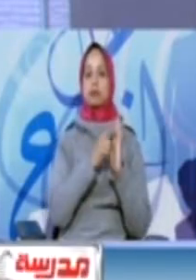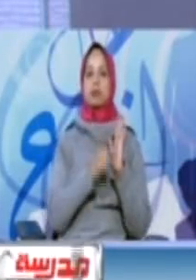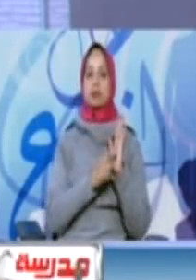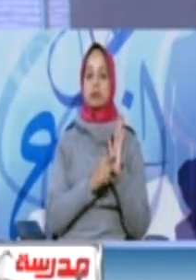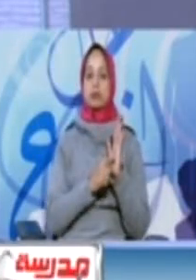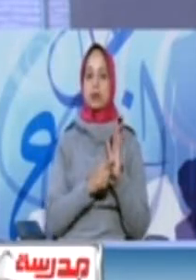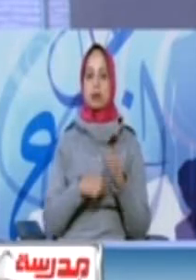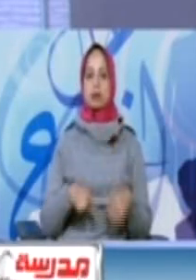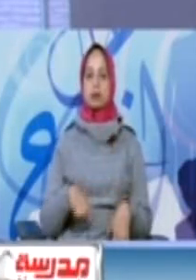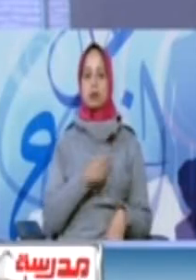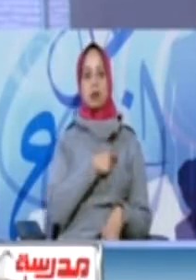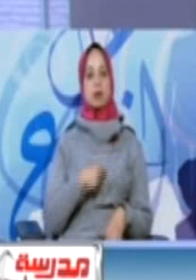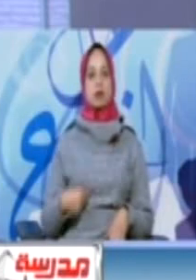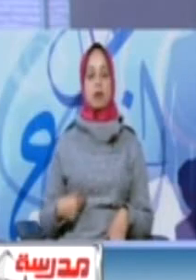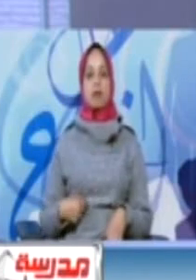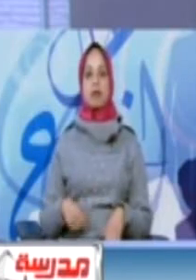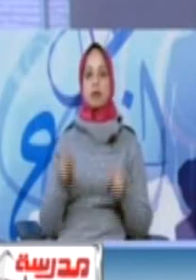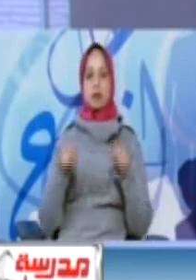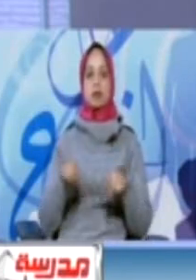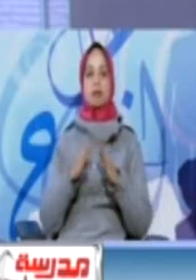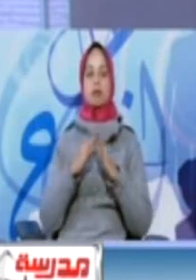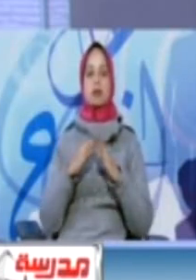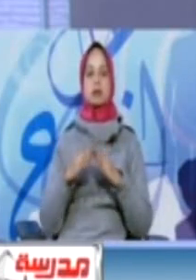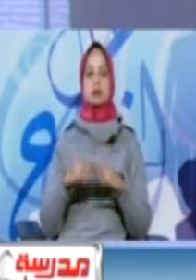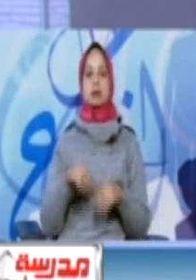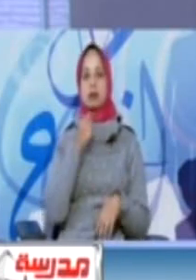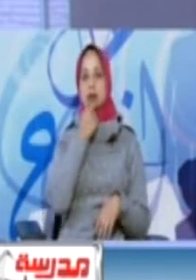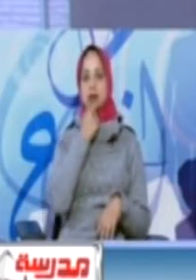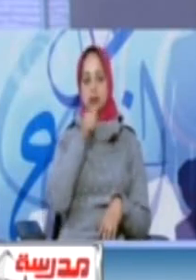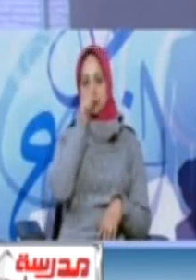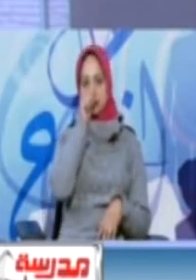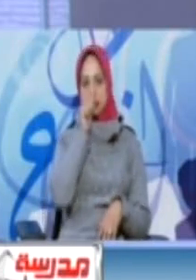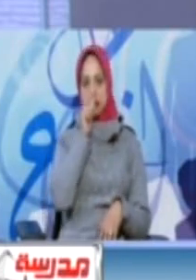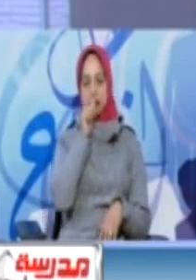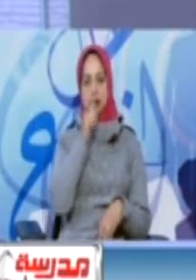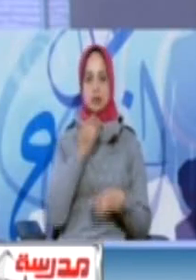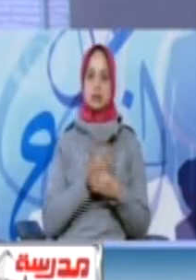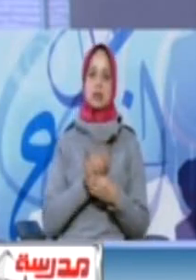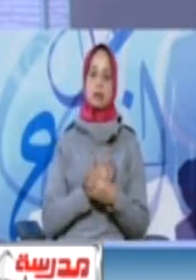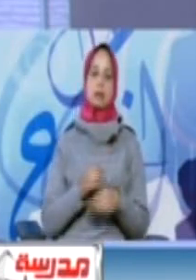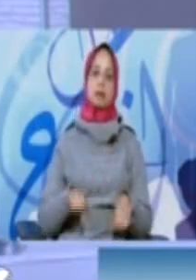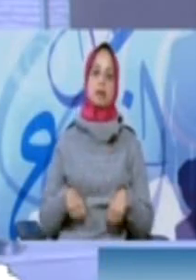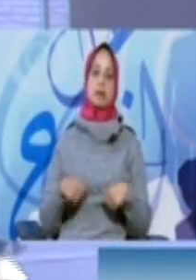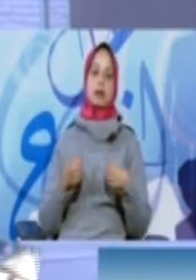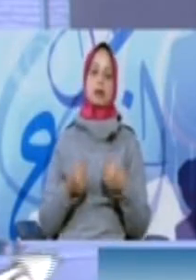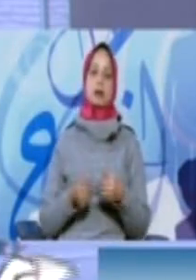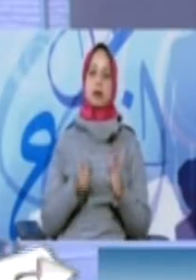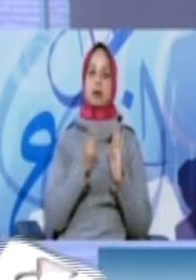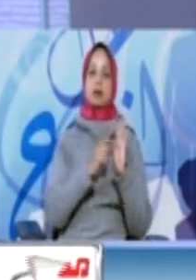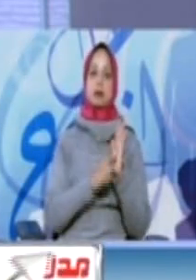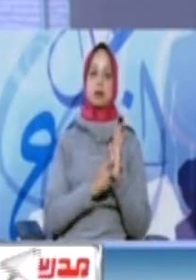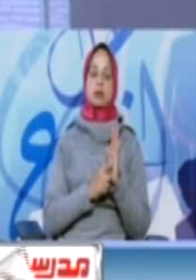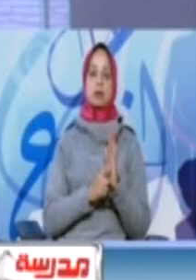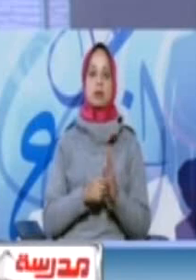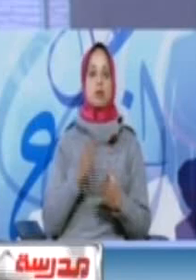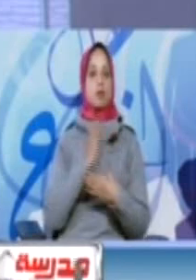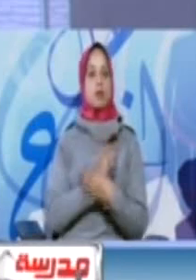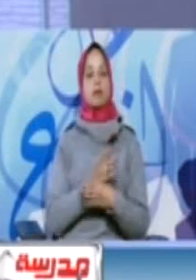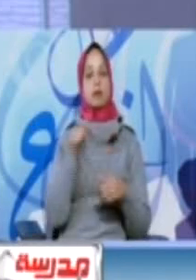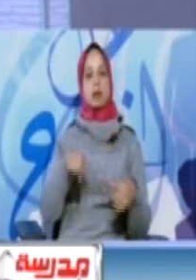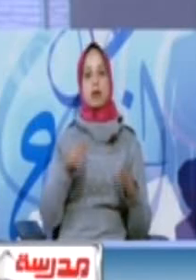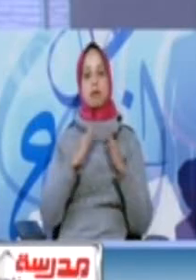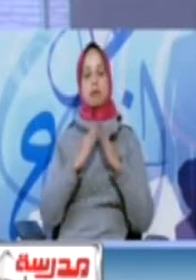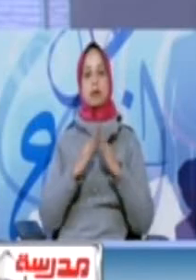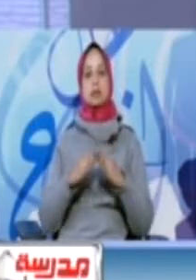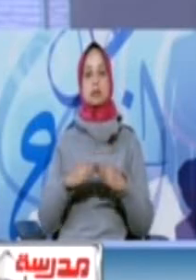النيابيه. طب ما هي الحياه النيابيه متعطله طبيعي. لا ده انجلترا زعلانه ان الحياه النيابيه اتعطلت في مصر. ليه؟